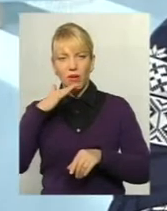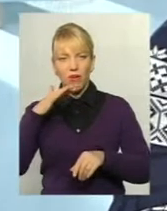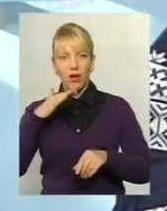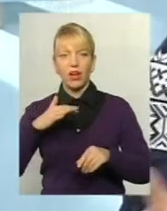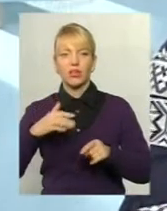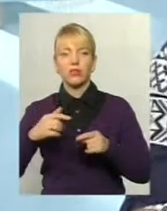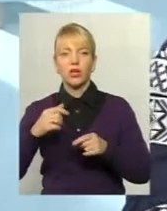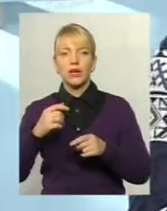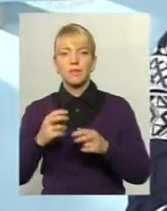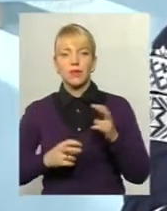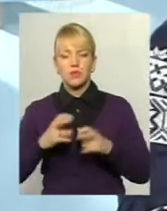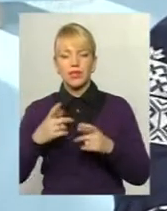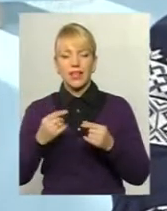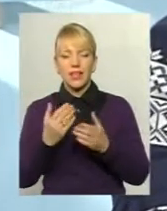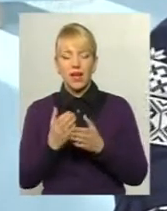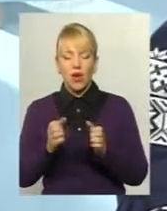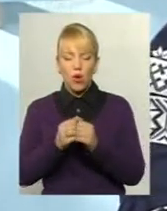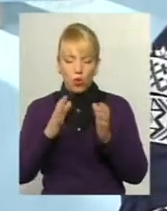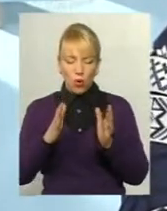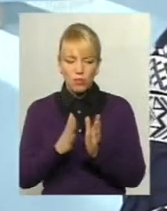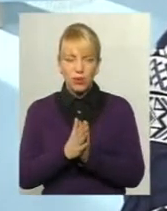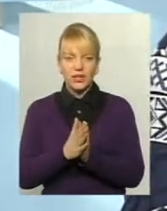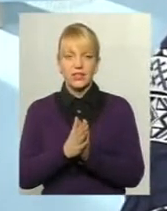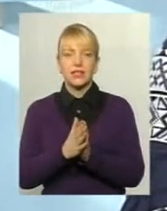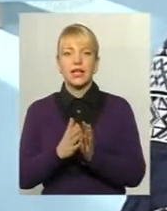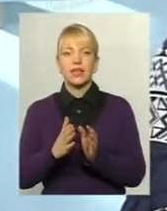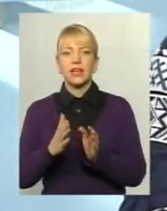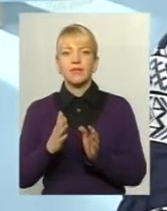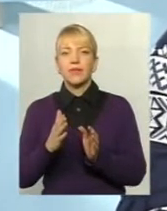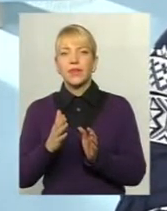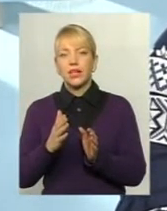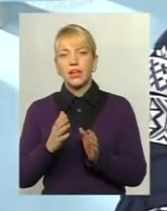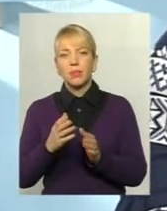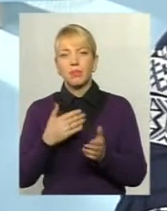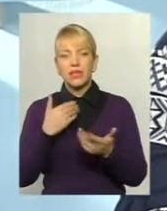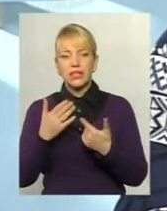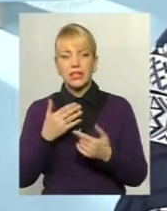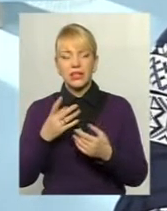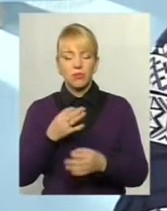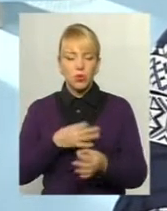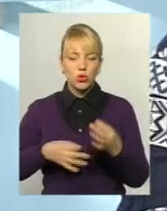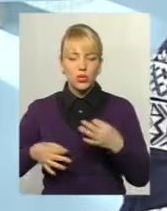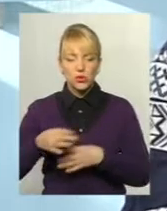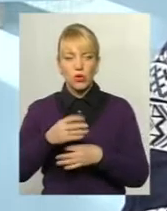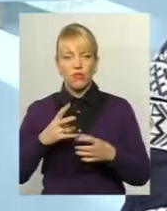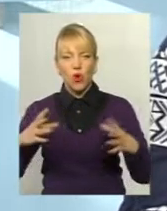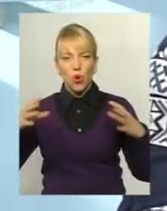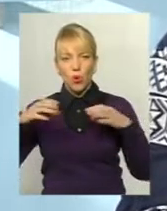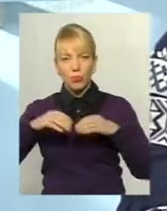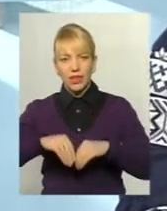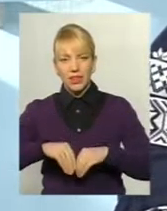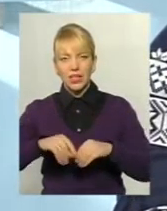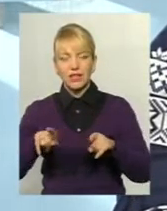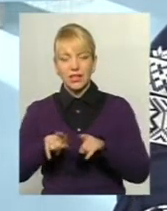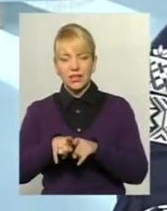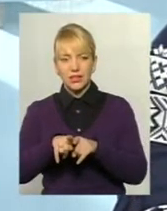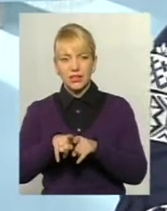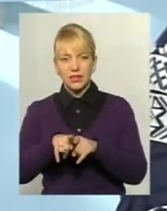комплексний підхід. І, зокрема, дійсно, ми говорили про круглий стіл, про панельні дискусії от в об'єднаннях таких